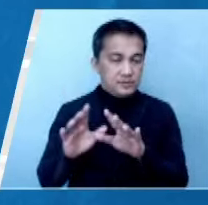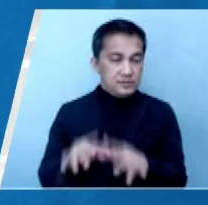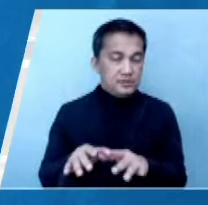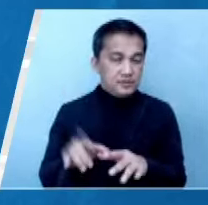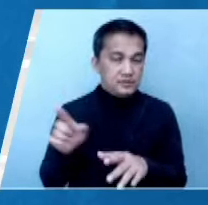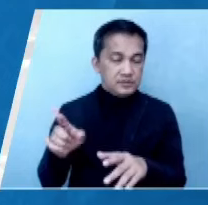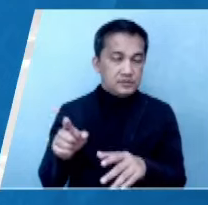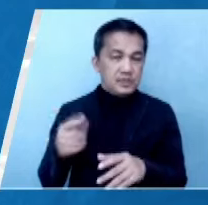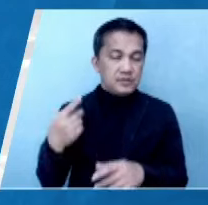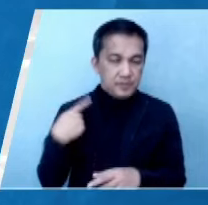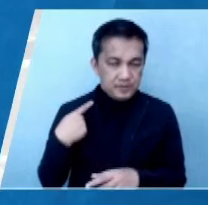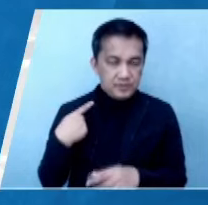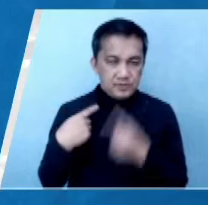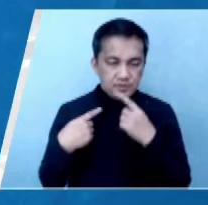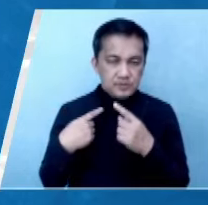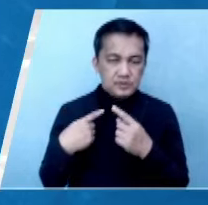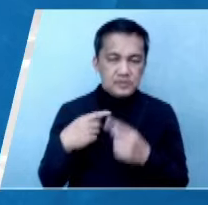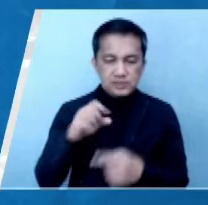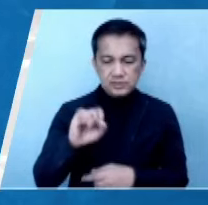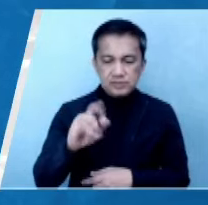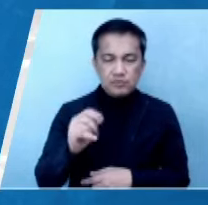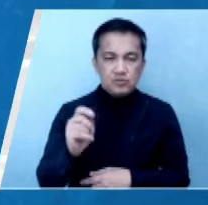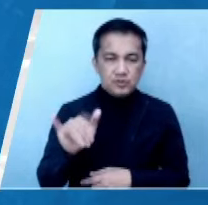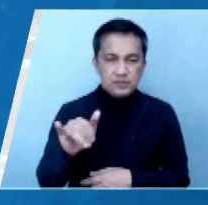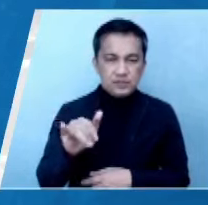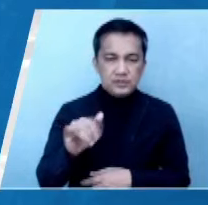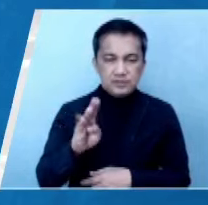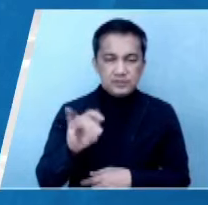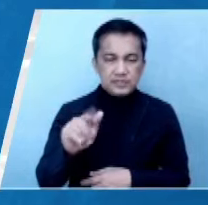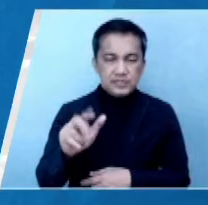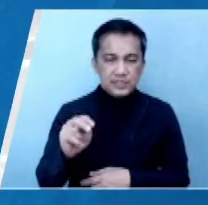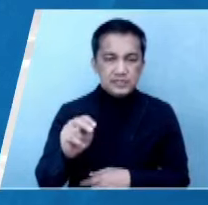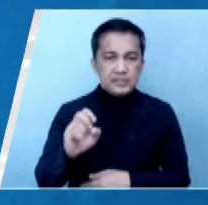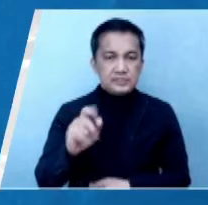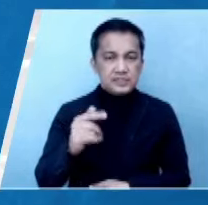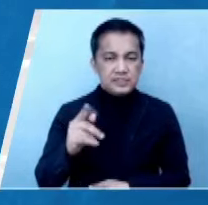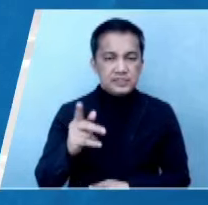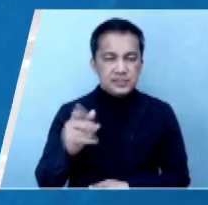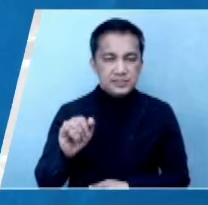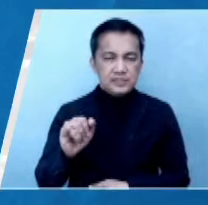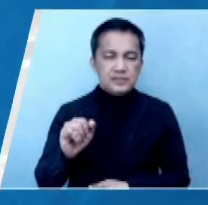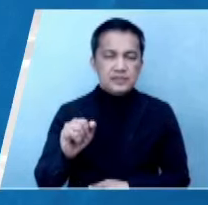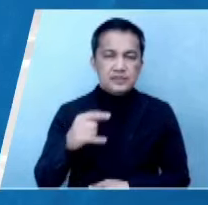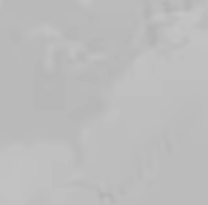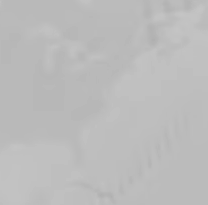naranasan sa Zamboanga Sibugay, Basilan, Sarangani at Davao Occidental.